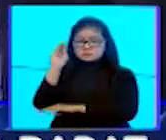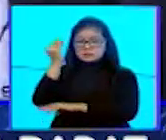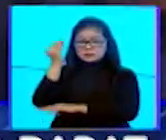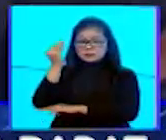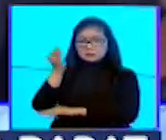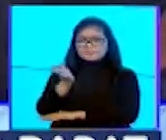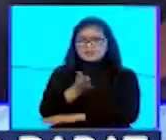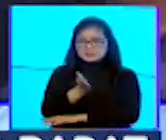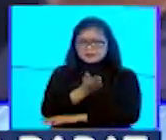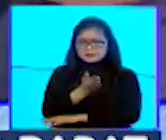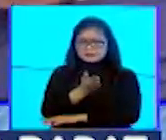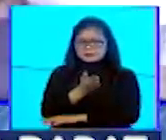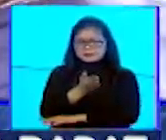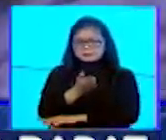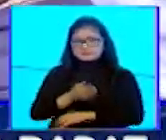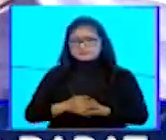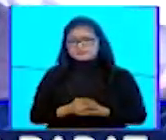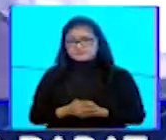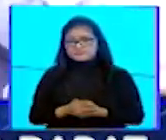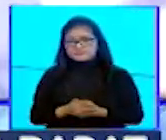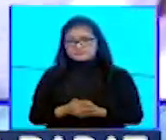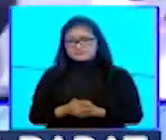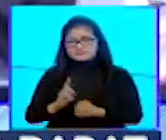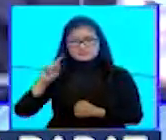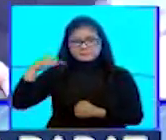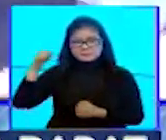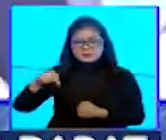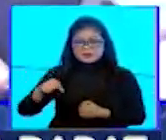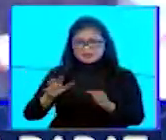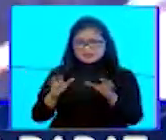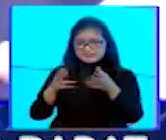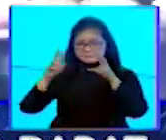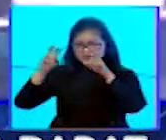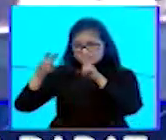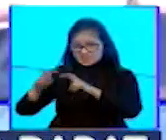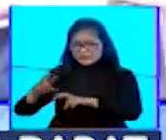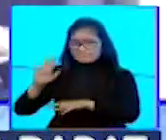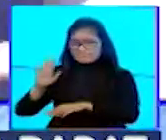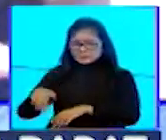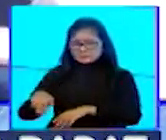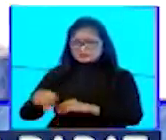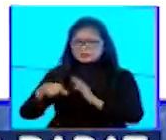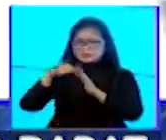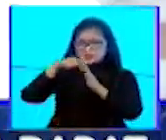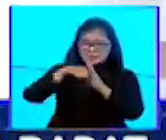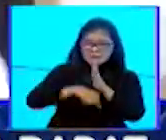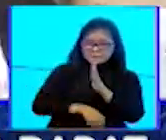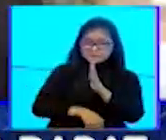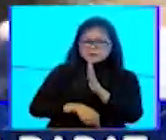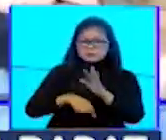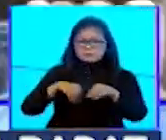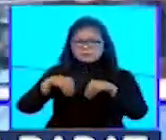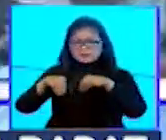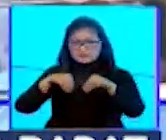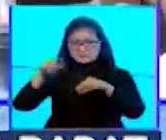AKP Hari Kasgari. Dan hingga saat ini penyidik juga masih melakukan pendalaman dan masih ada beberapa materi yang harus dipelajari